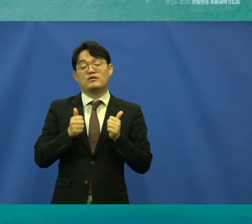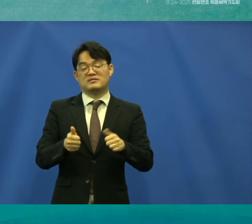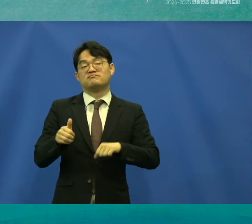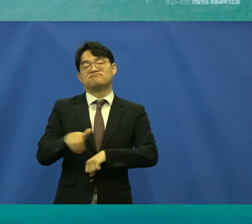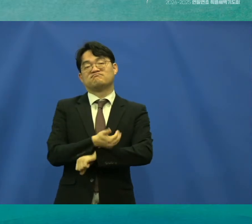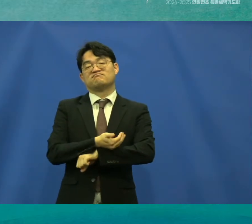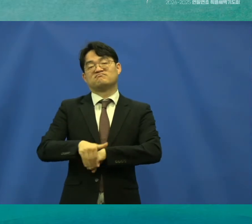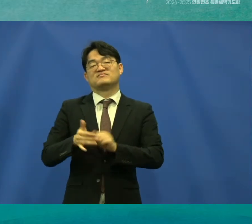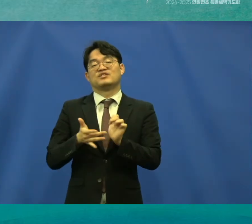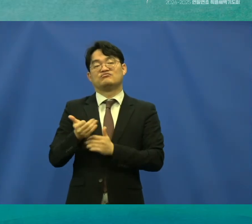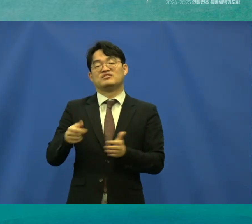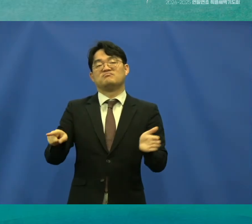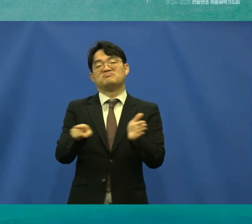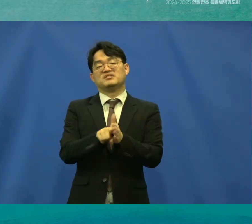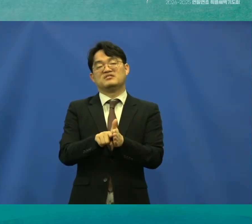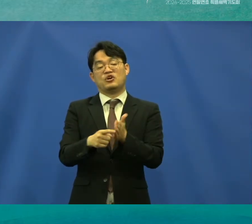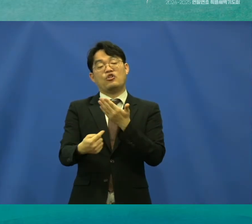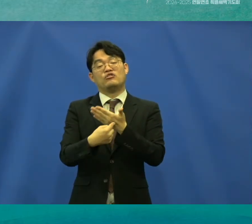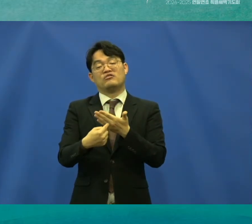하나님의 은혜를 모르는 사람들,